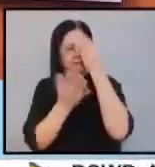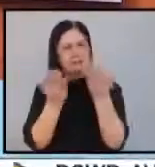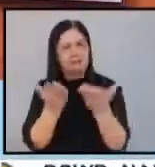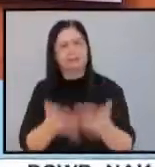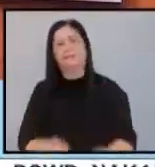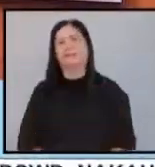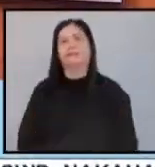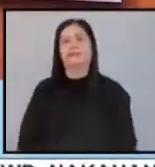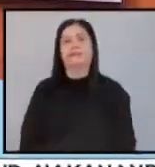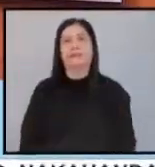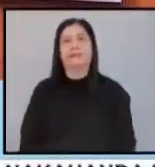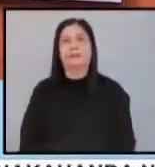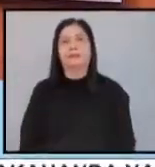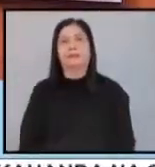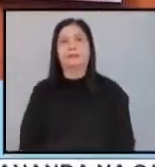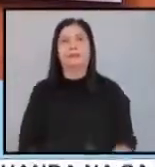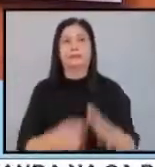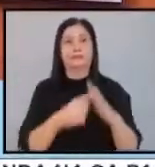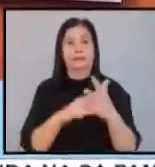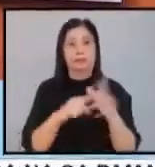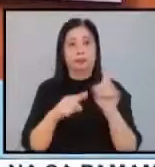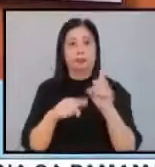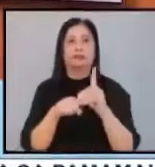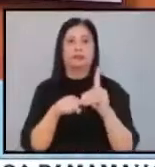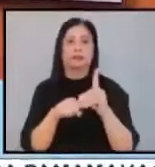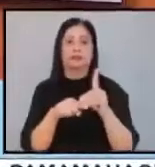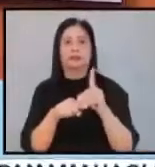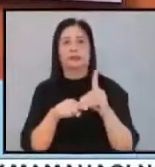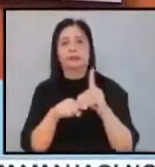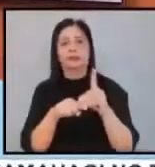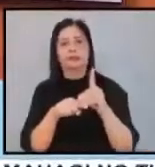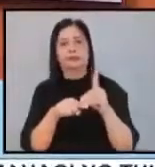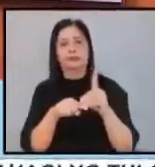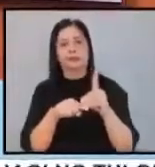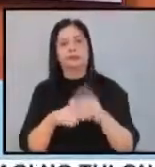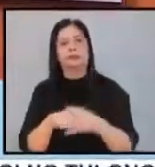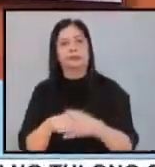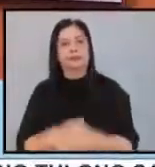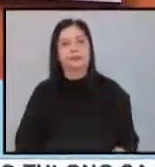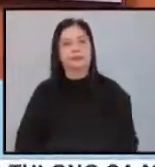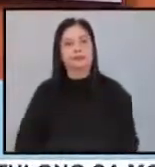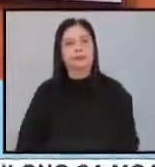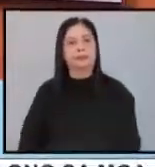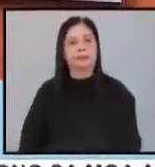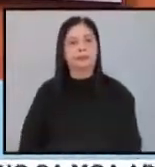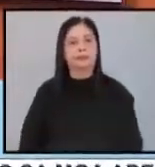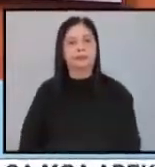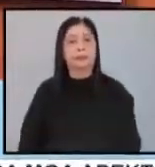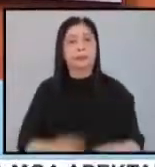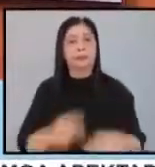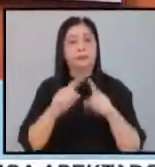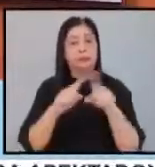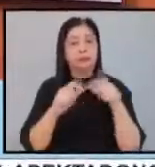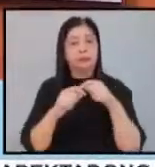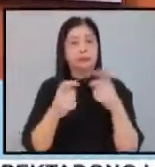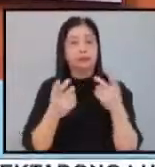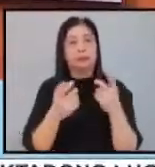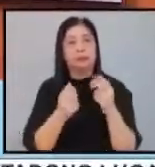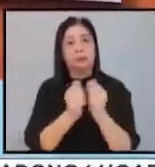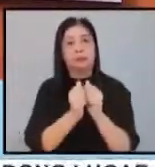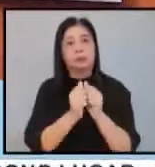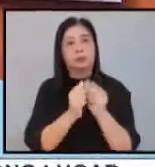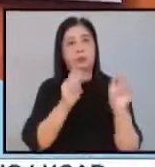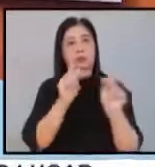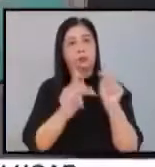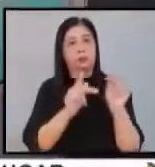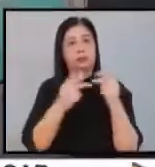Well, simulan natin sa discipline, no? Simulan natin sa disiplina. Mm-hmm. Whenever you're dealing with people that have money